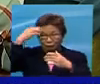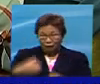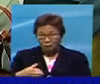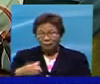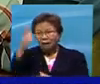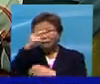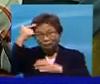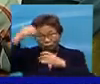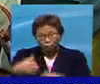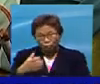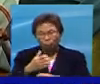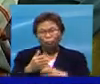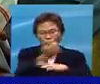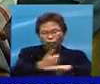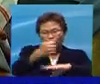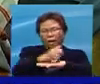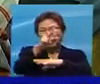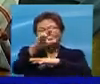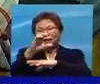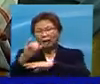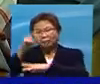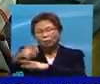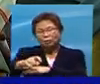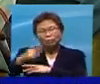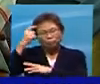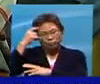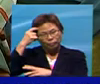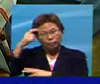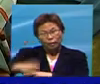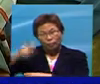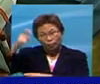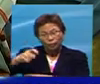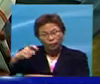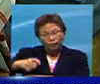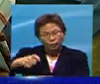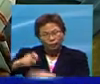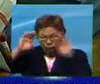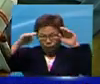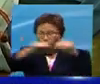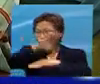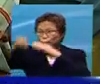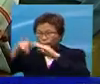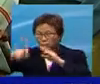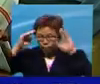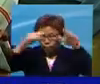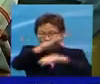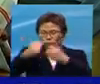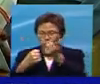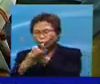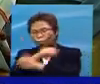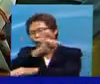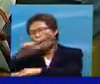menubuhkan rci harus diambil diambil perhatian oleh semua dan disokong oleh semua